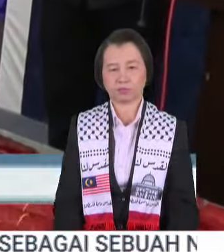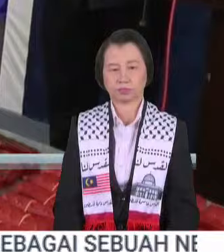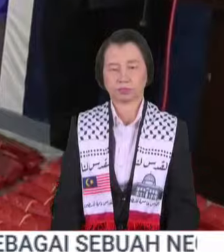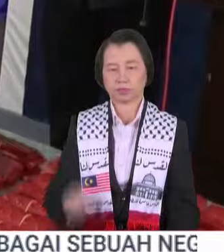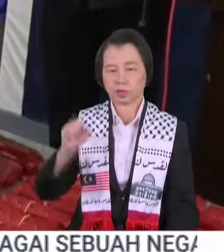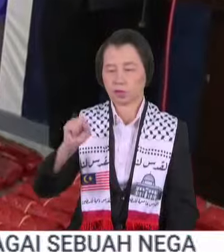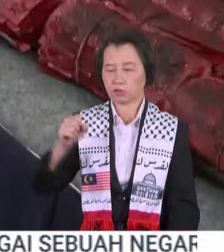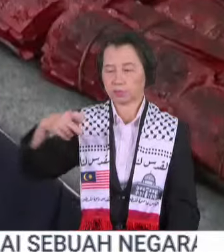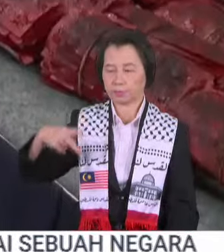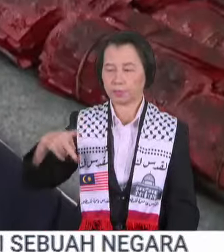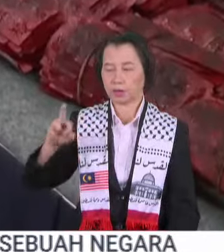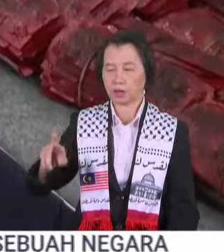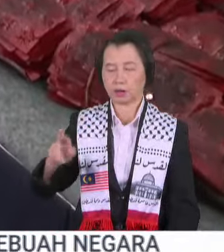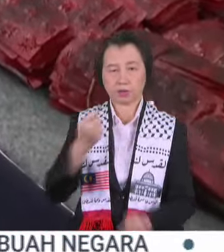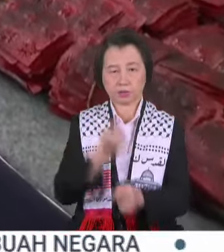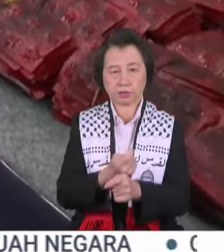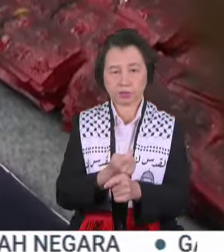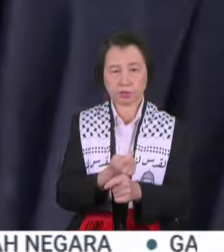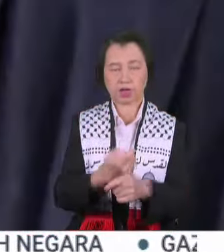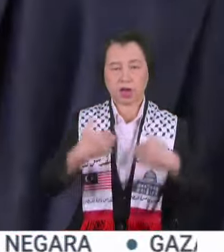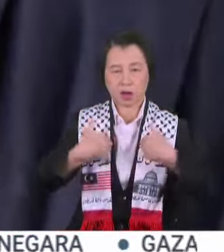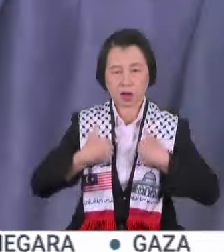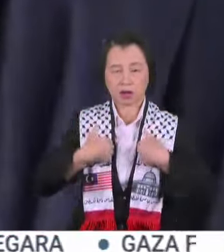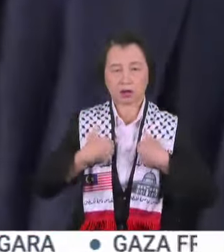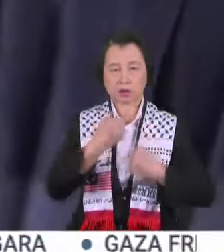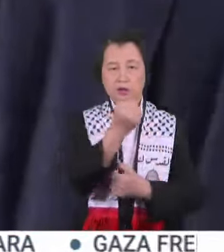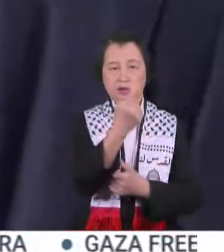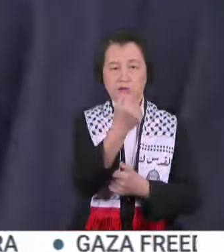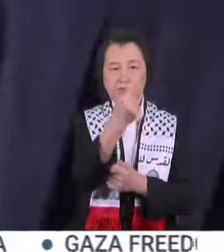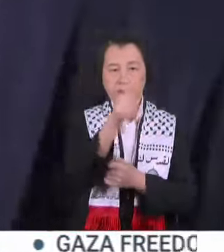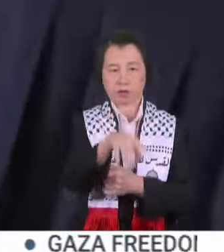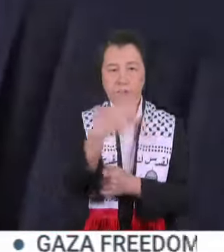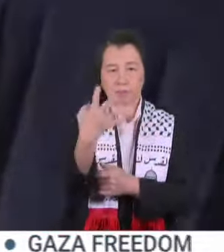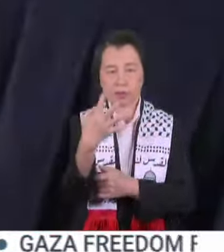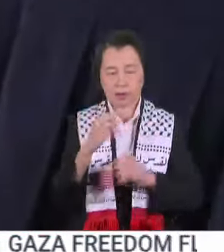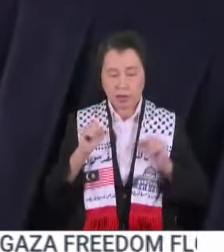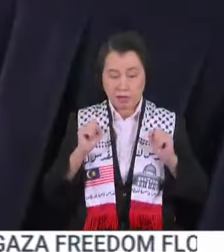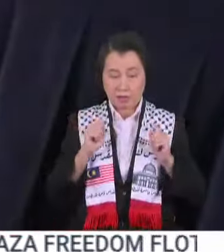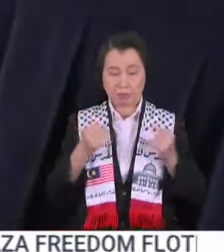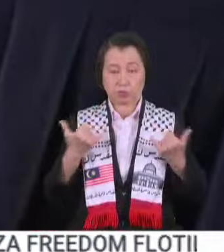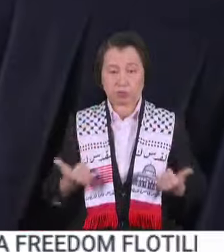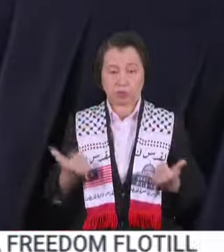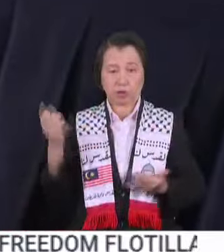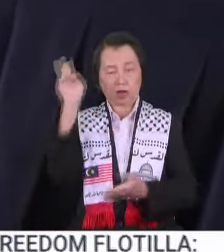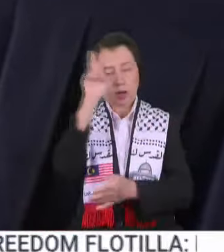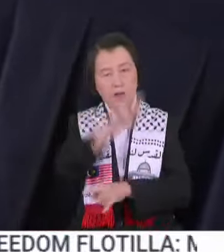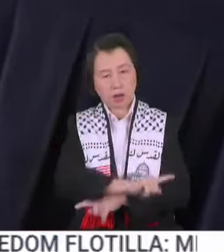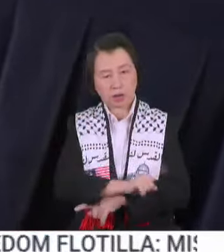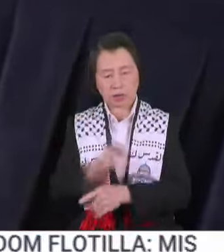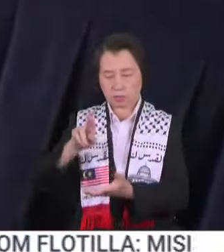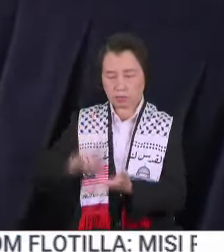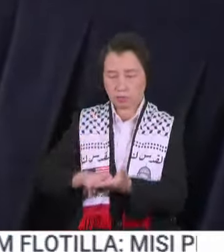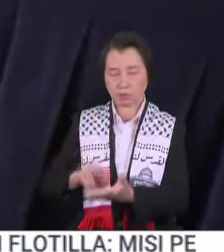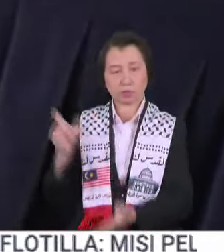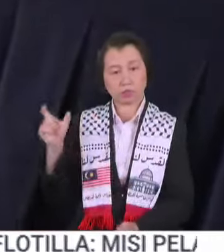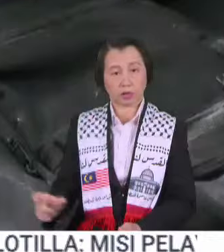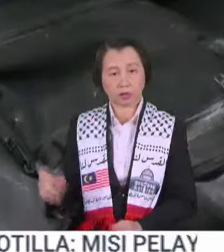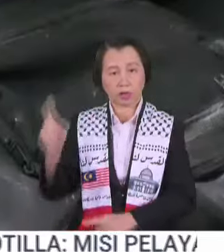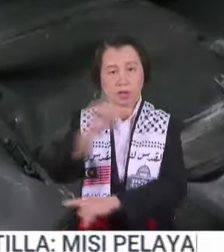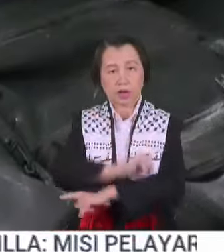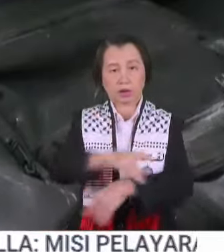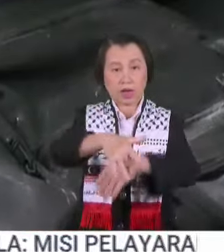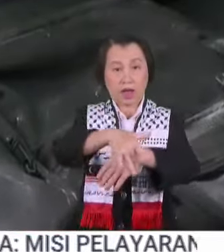Suruhanjaya Pilihan Raya SPR menetapkan PRK diadakan pada 11 Mei manakala Sabtu ini hari penamaan calon. Hari pengundian